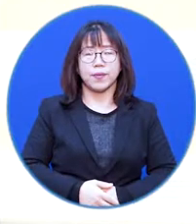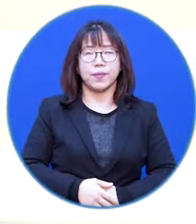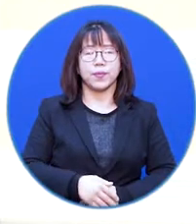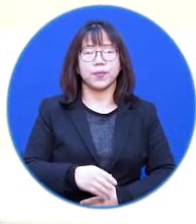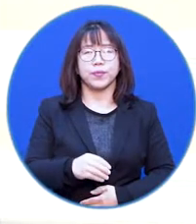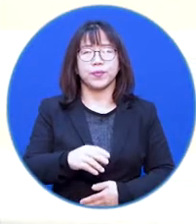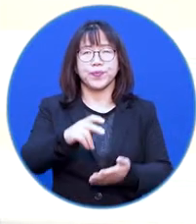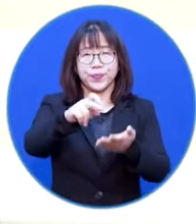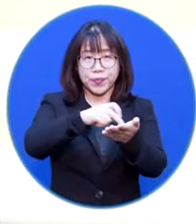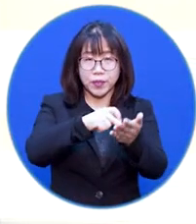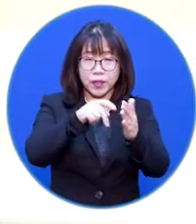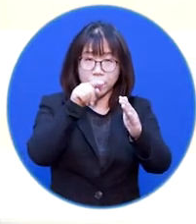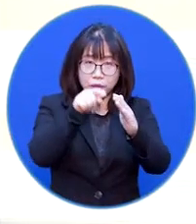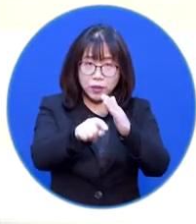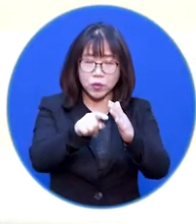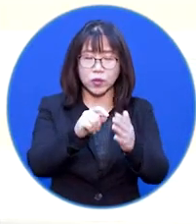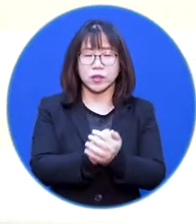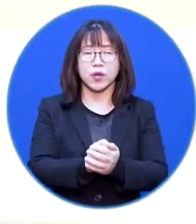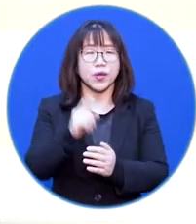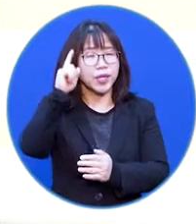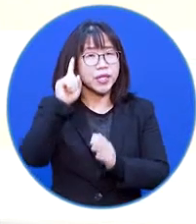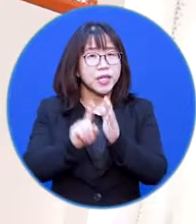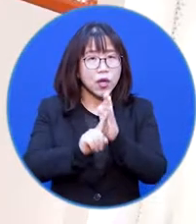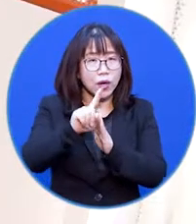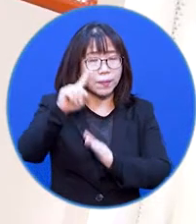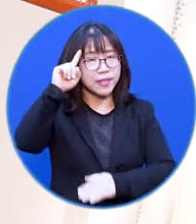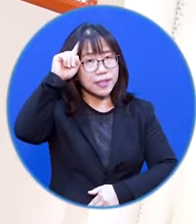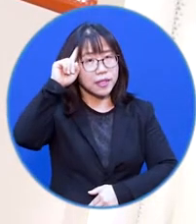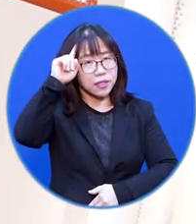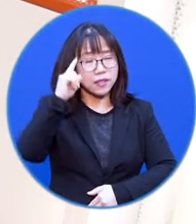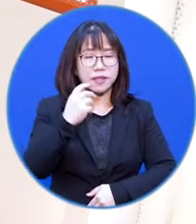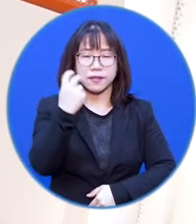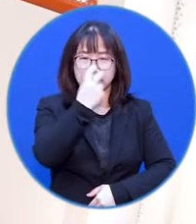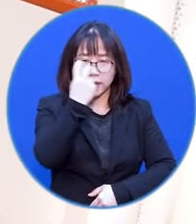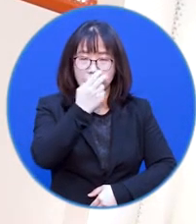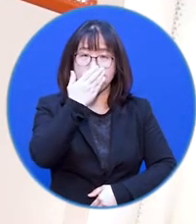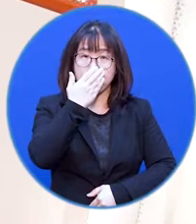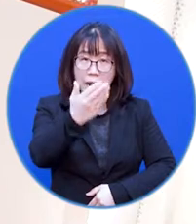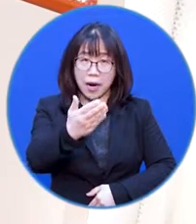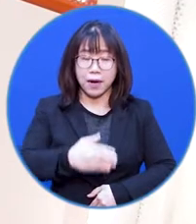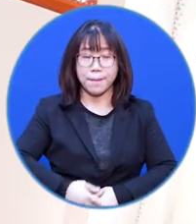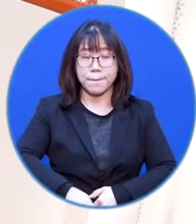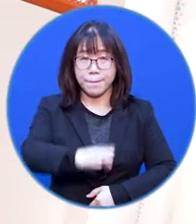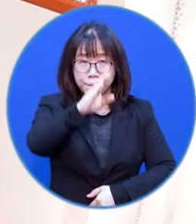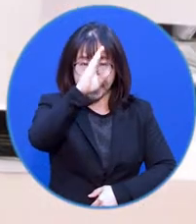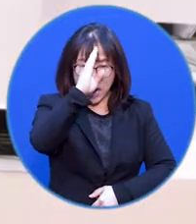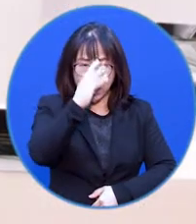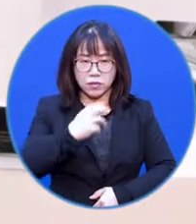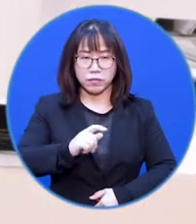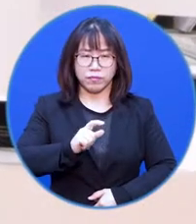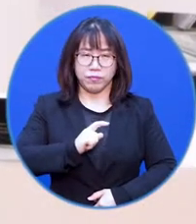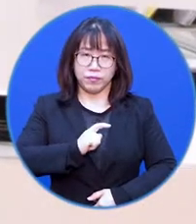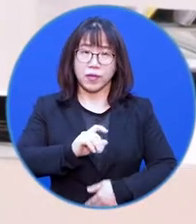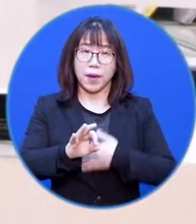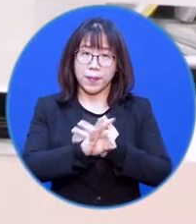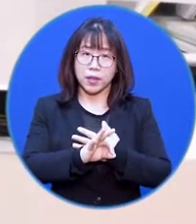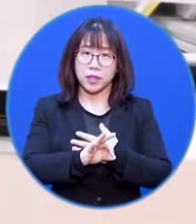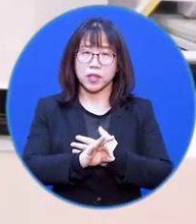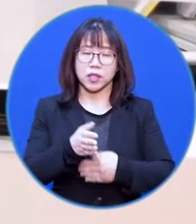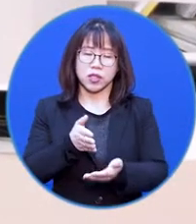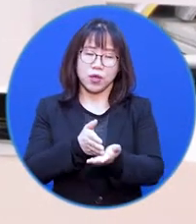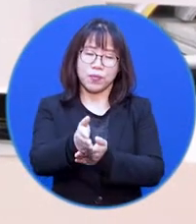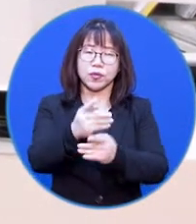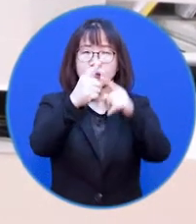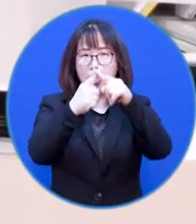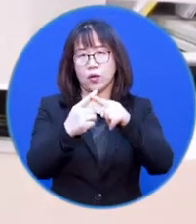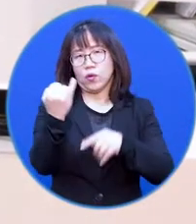번의 모바일 등록으로 혈압, 스트레스 등을 체크할 수 있고 만성질환이 의심되는 경우 전문 간호사에게